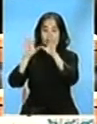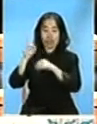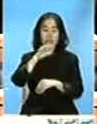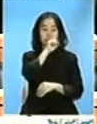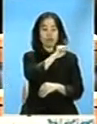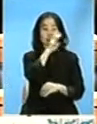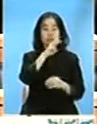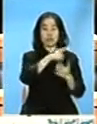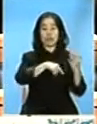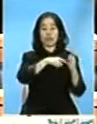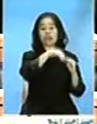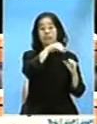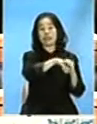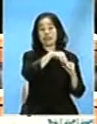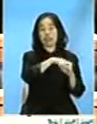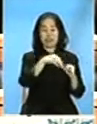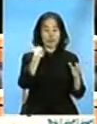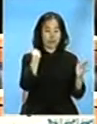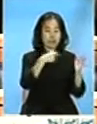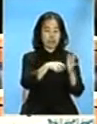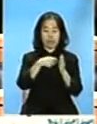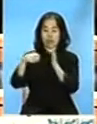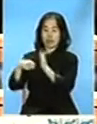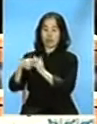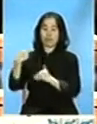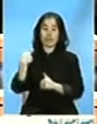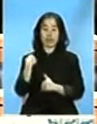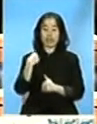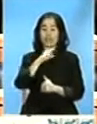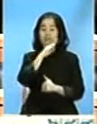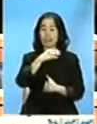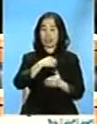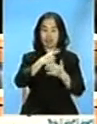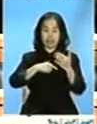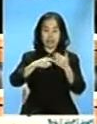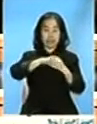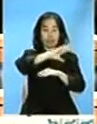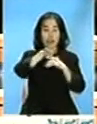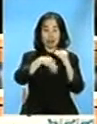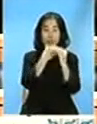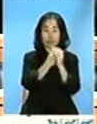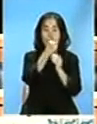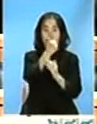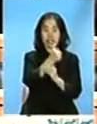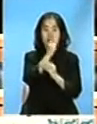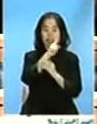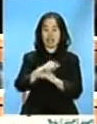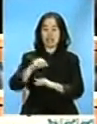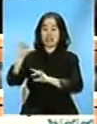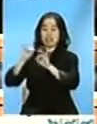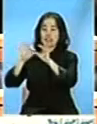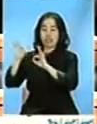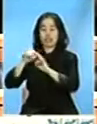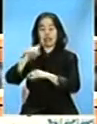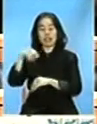งต่างมีเหตุผลว่าการที่จะเลือกตั้งทั้งหมดนั้นดีและพวกสรรหาทั้งหมดก็อยากจะว่า